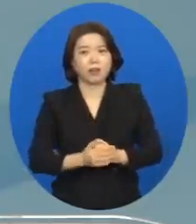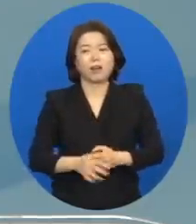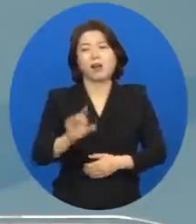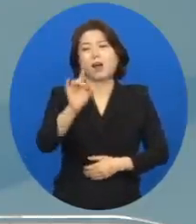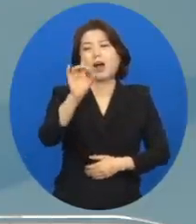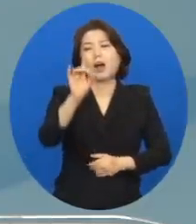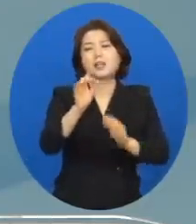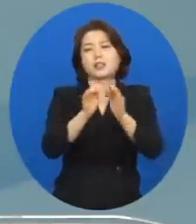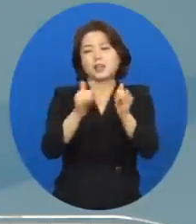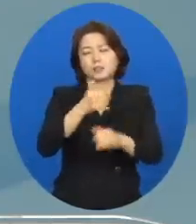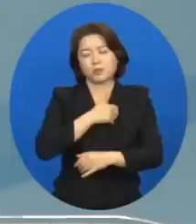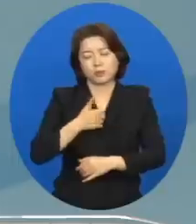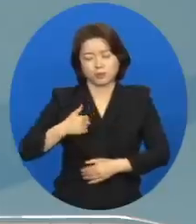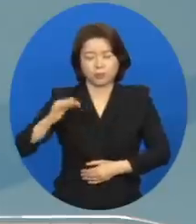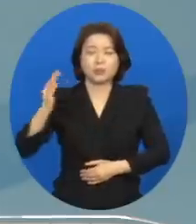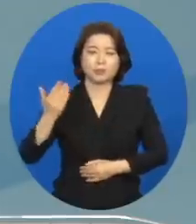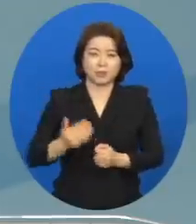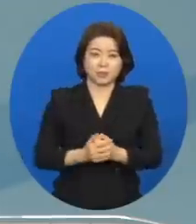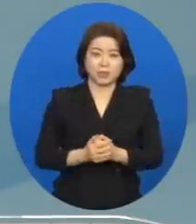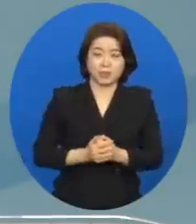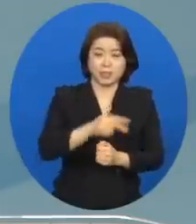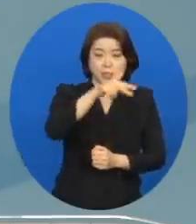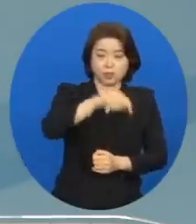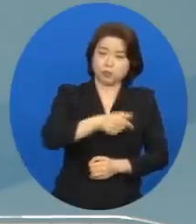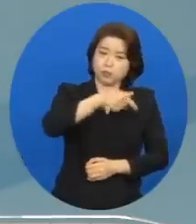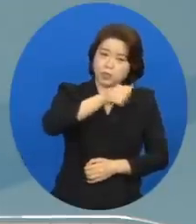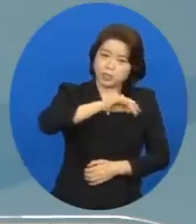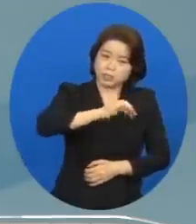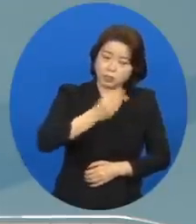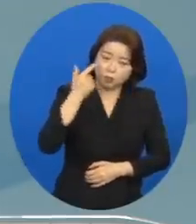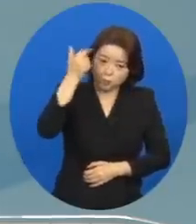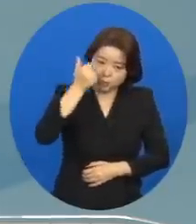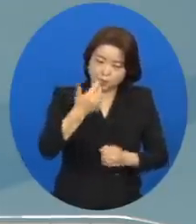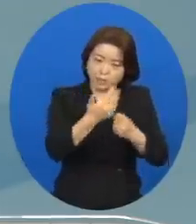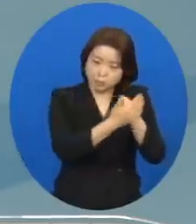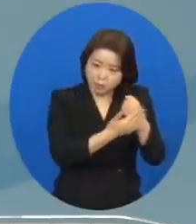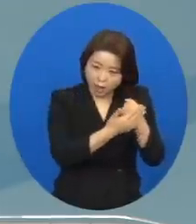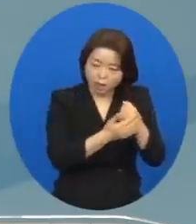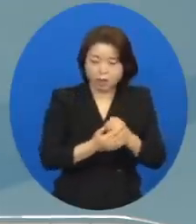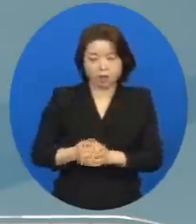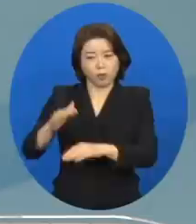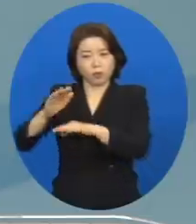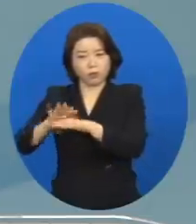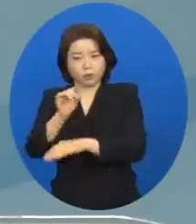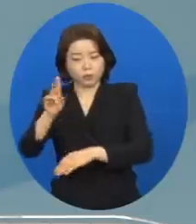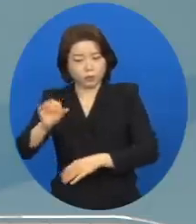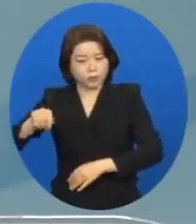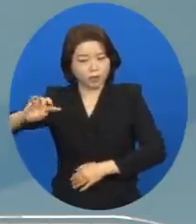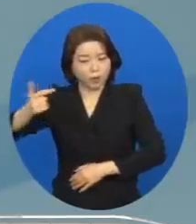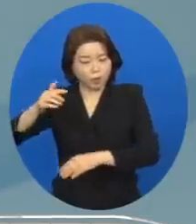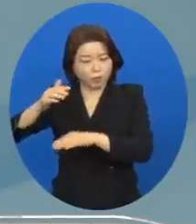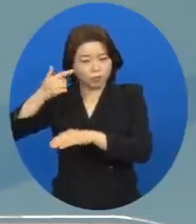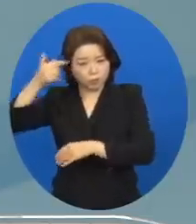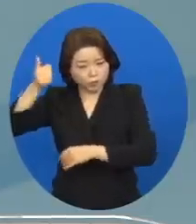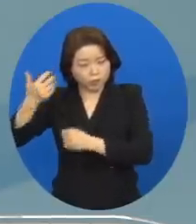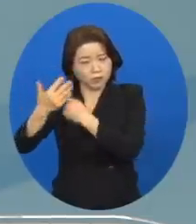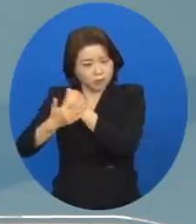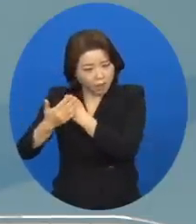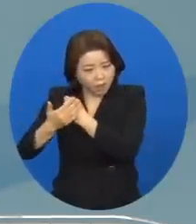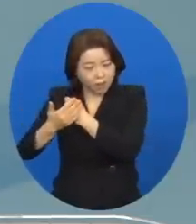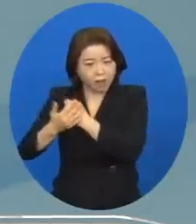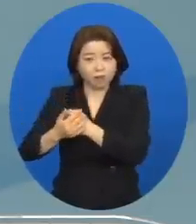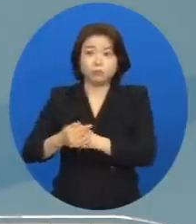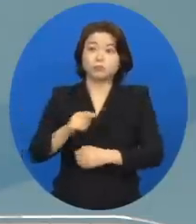사람이면 충분하더라. 주기철 목사님이실까? 또는 손양은 목사님이실까?